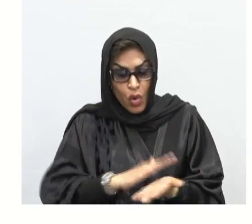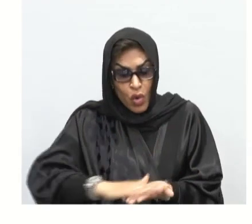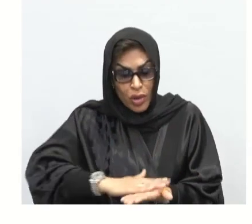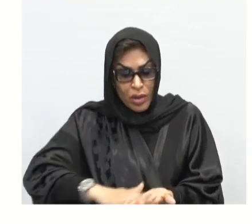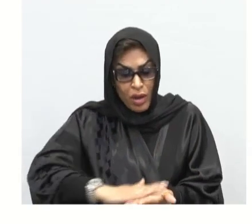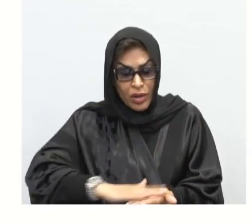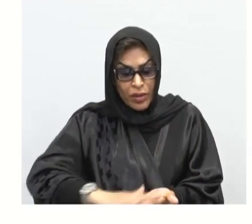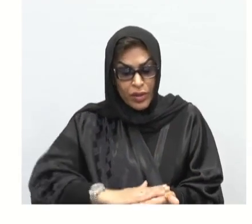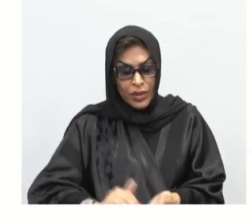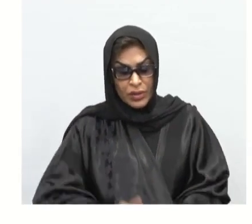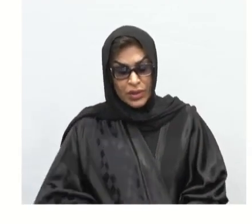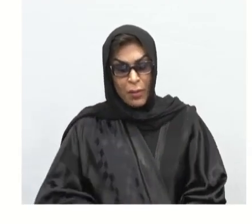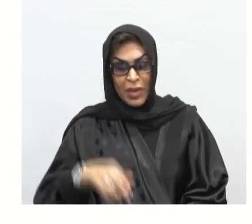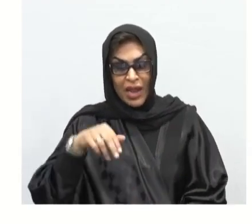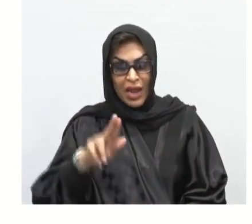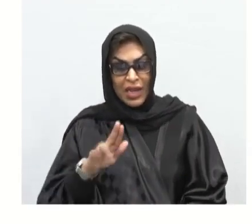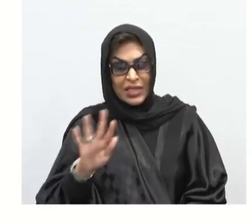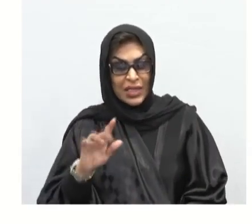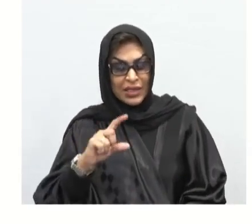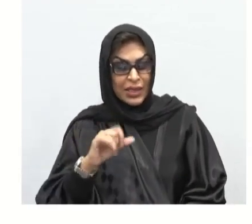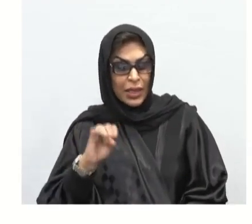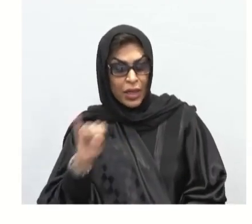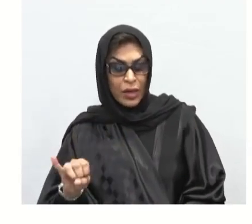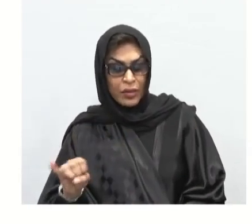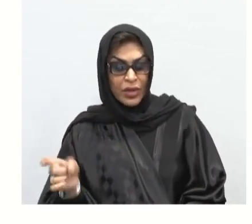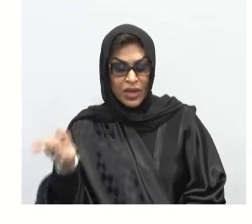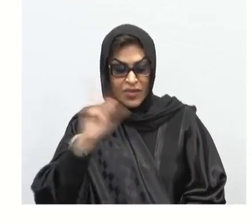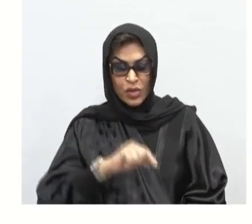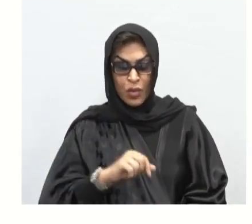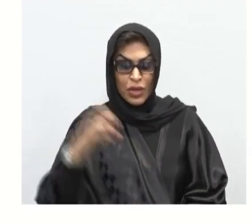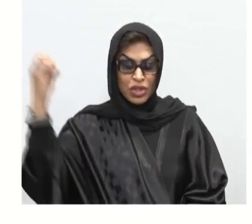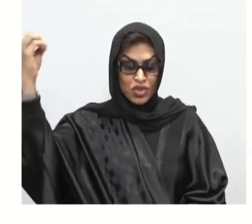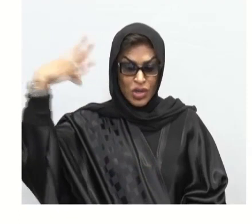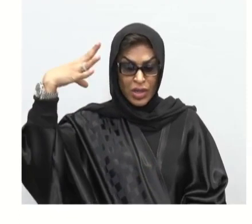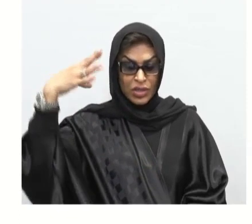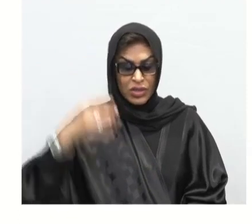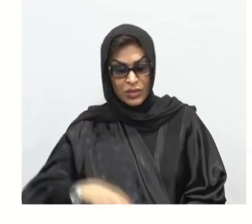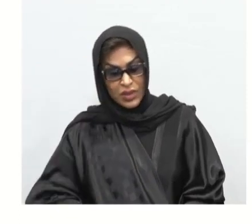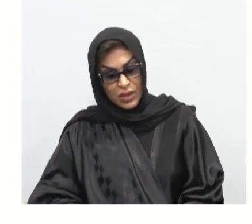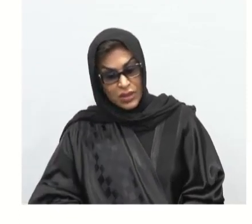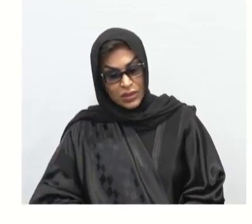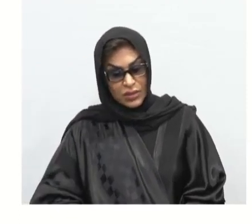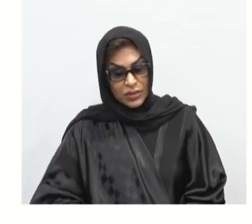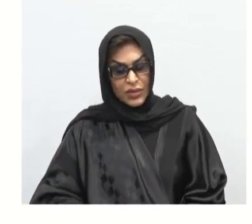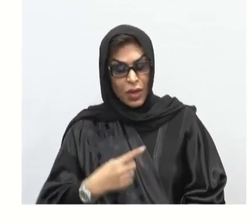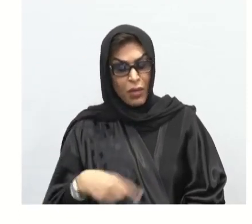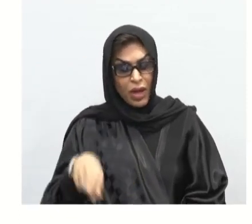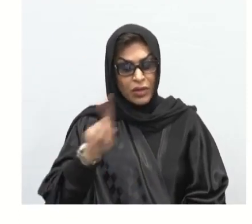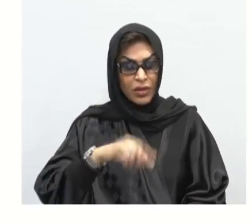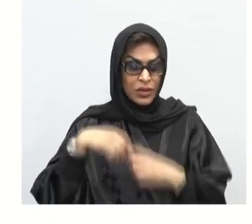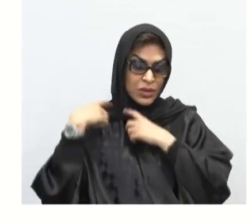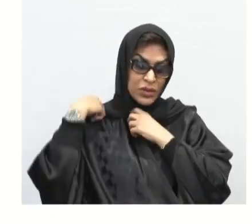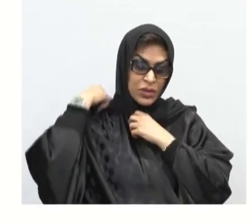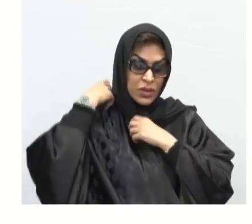تشكلت الارض من السديم نفسه الذي شكل الشمس بعد ذلك طالب وطالبتي